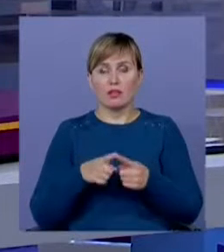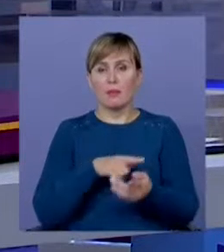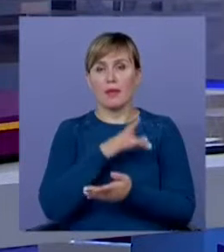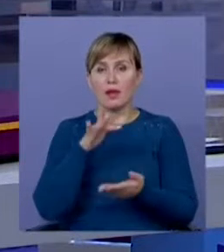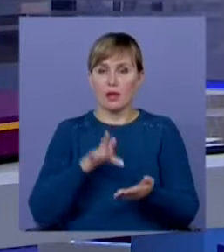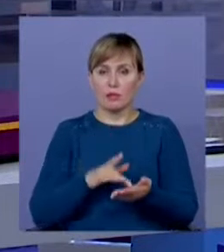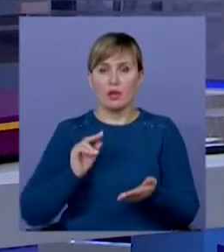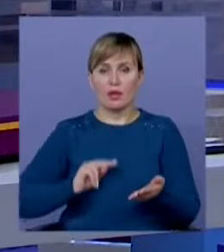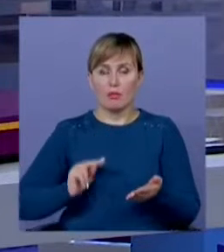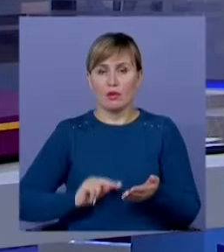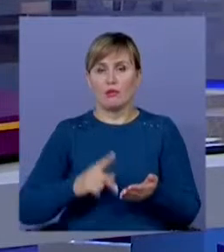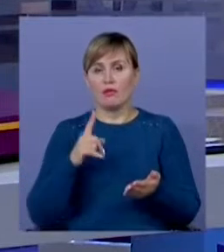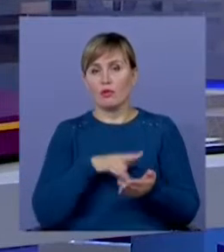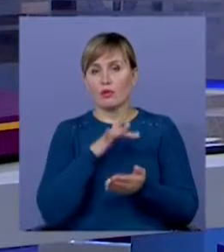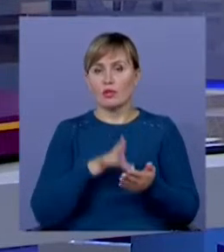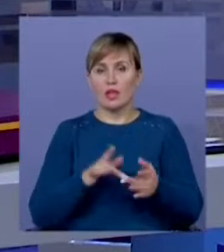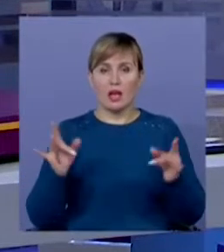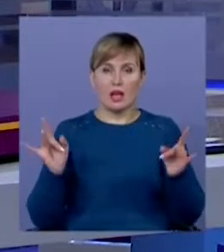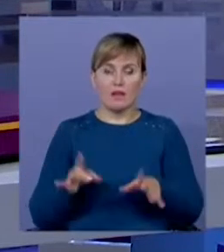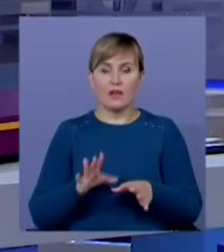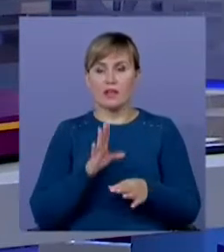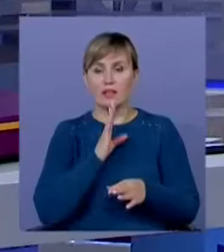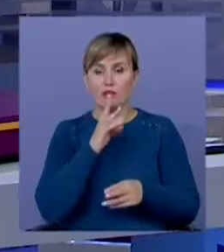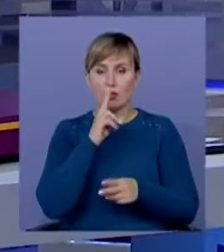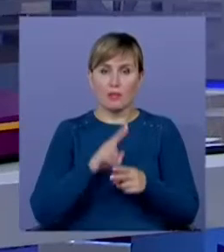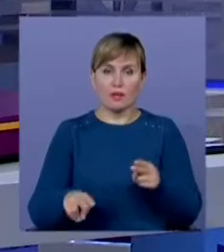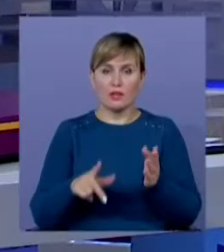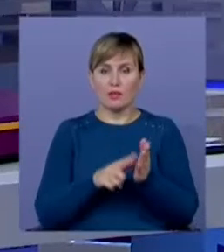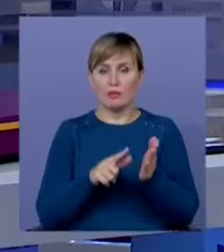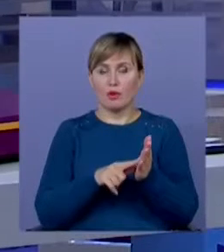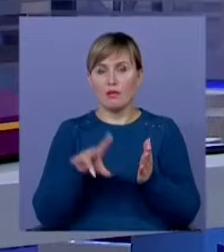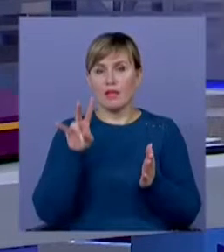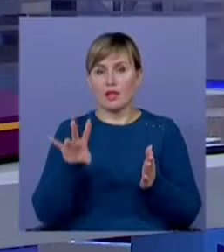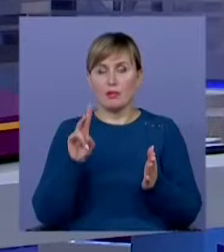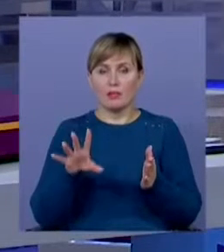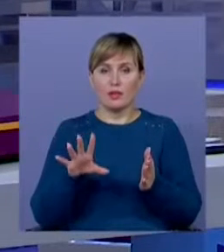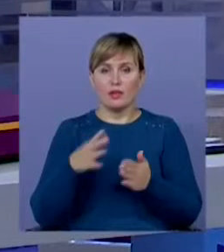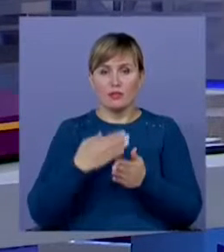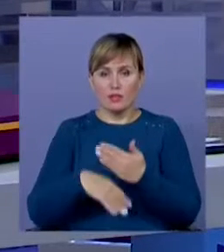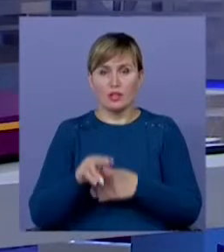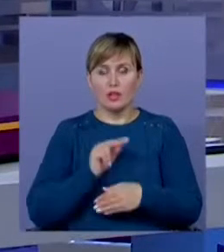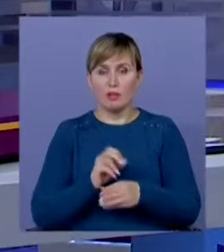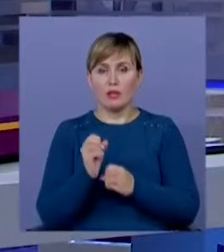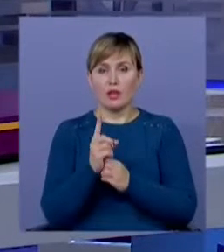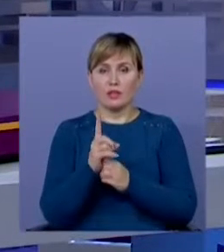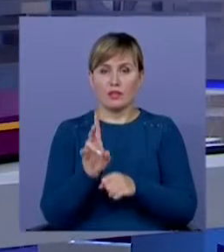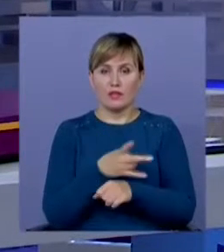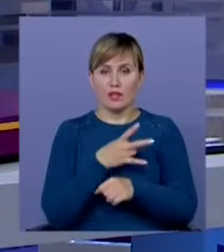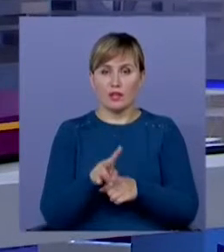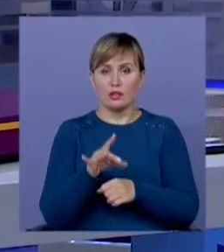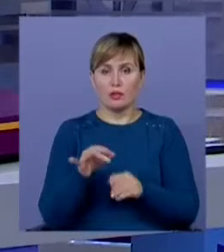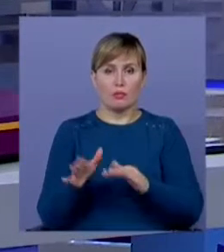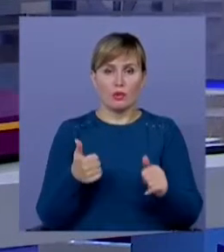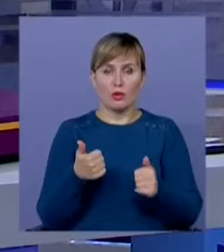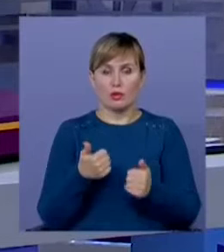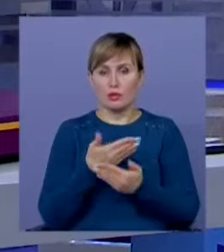мегаполисе. Работала в одном из городских кафе. Девушка пропала 7 ноября. Она вышла с работы в 11 часов вечера и после